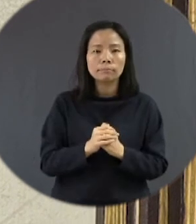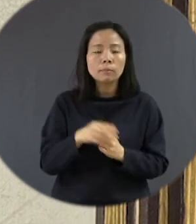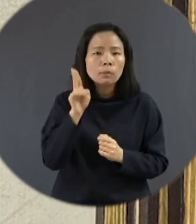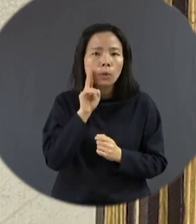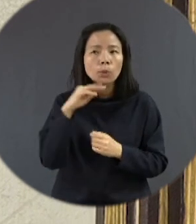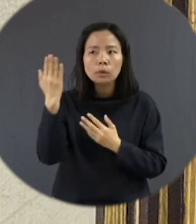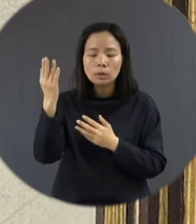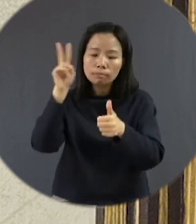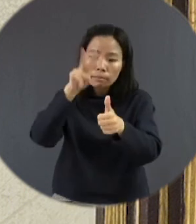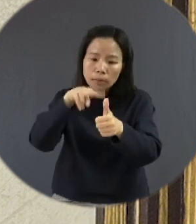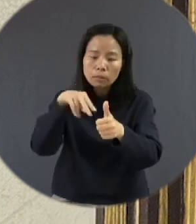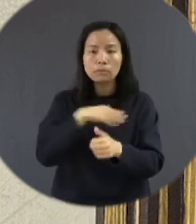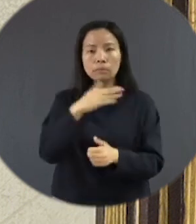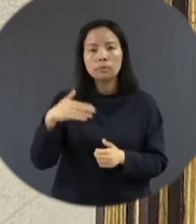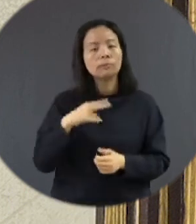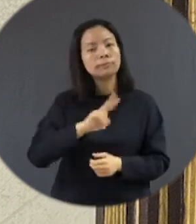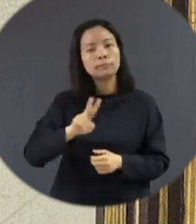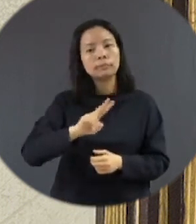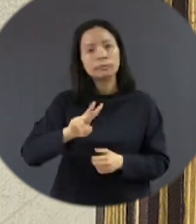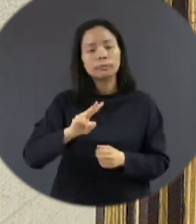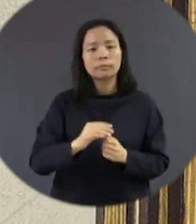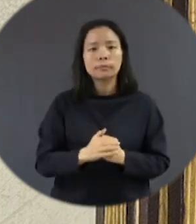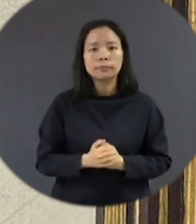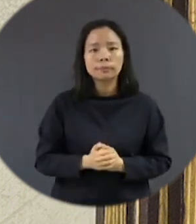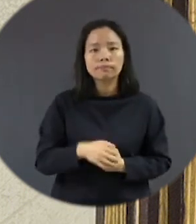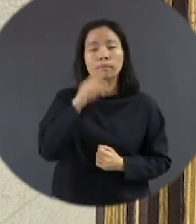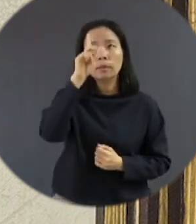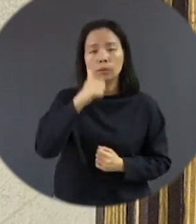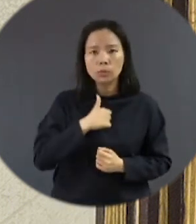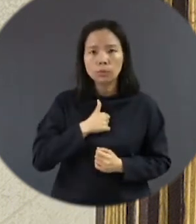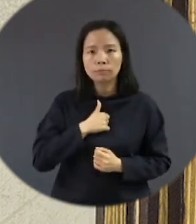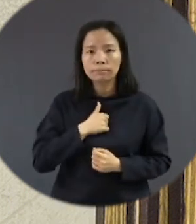你照顾我们一样。 天主，